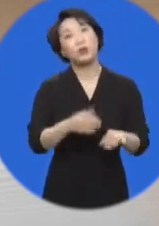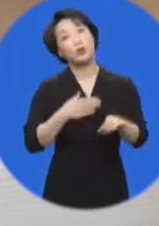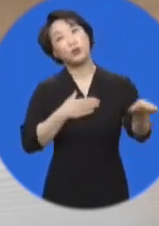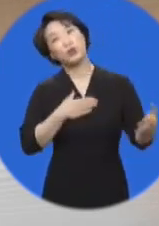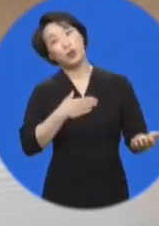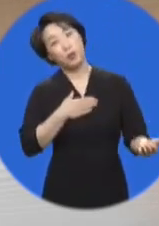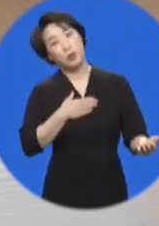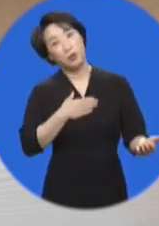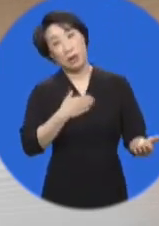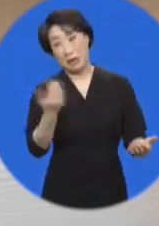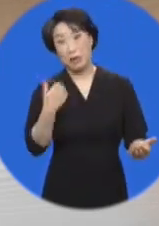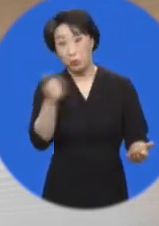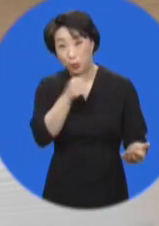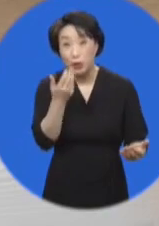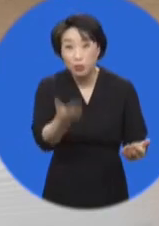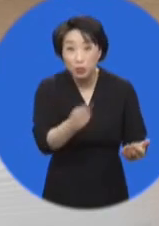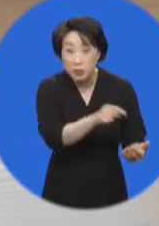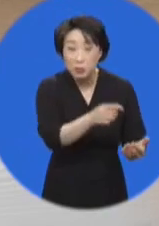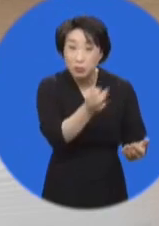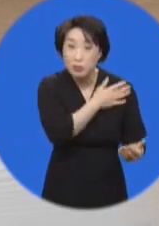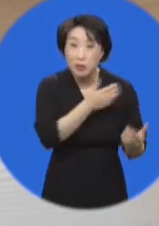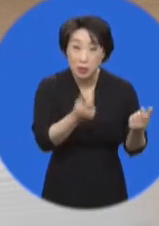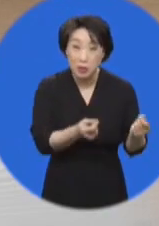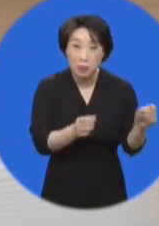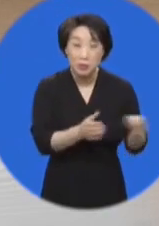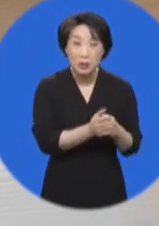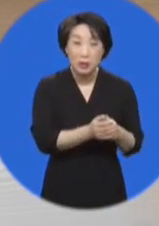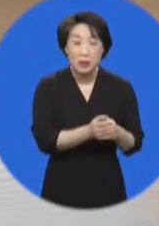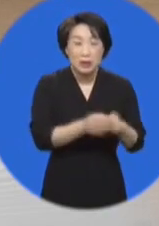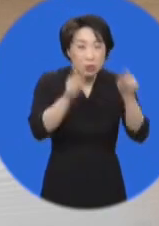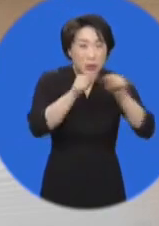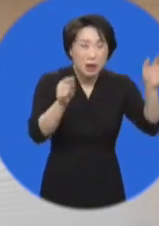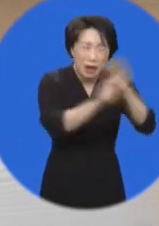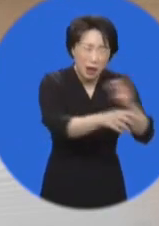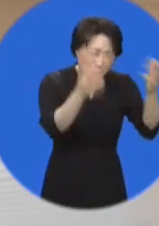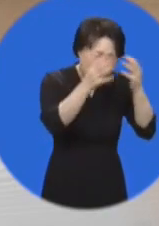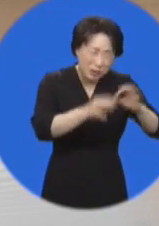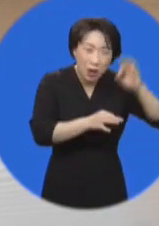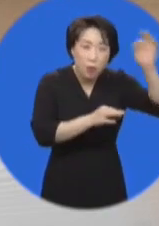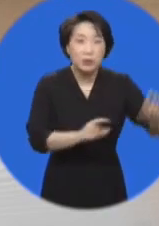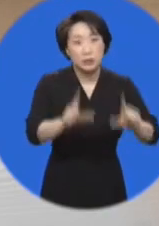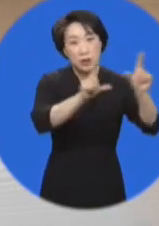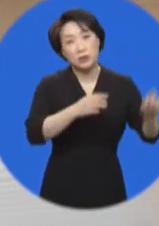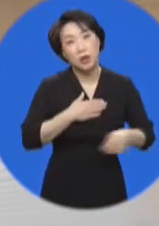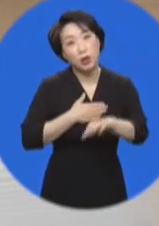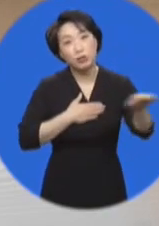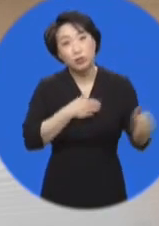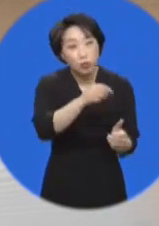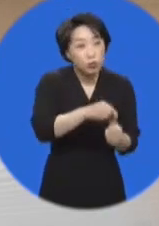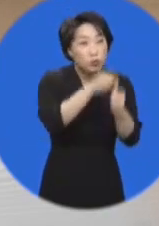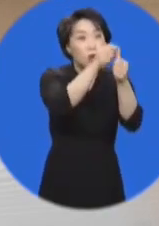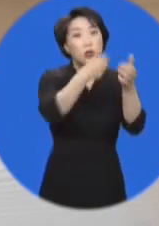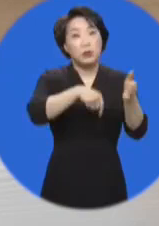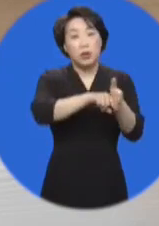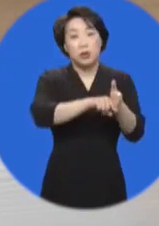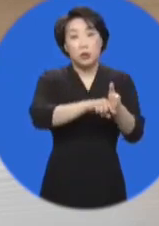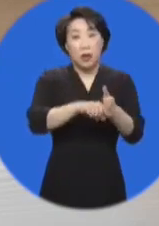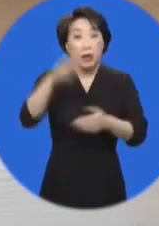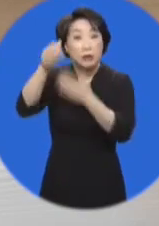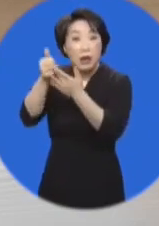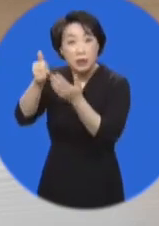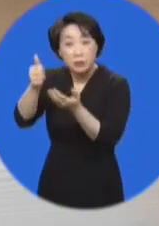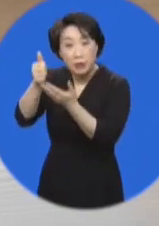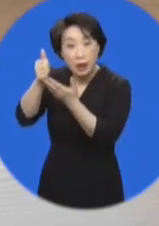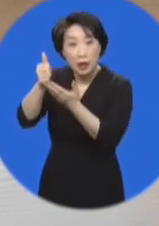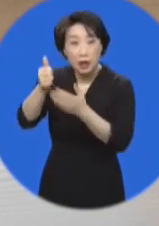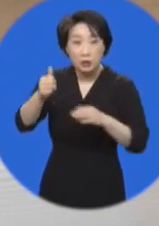끝나면 아까 말한 부자 같은 지옥에서 향운 살자를 살리기 위해서 하나님